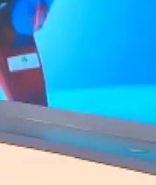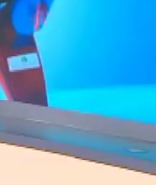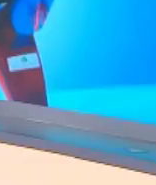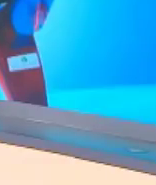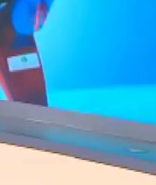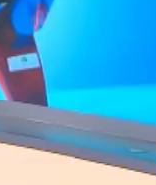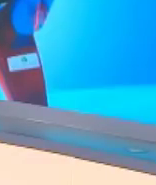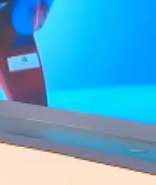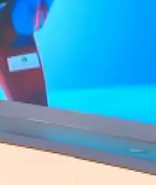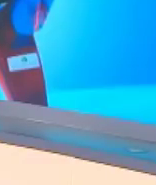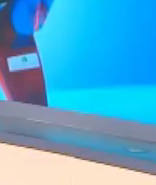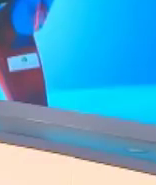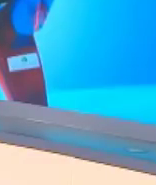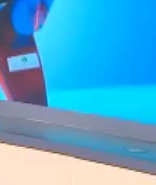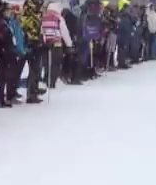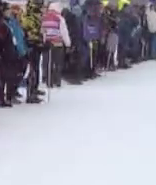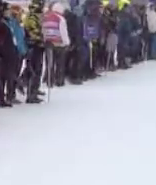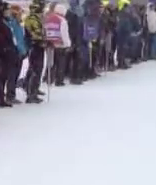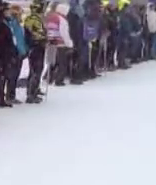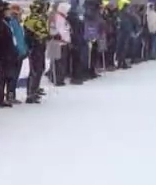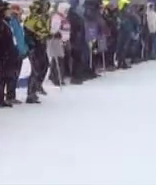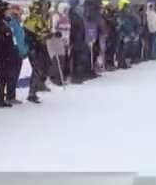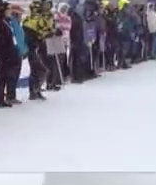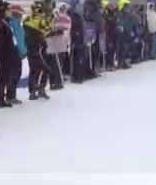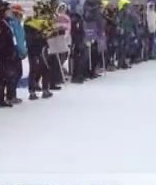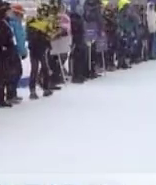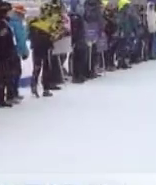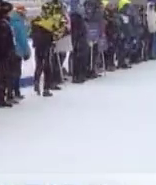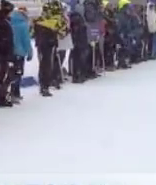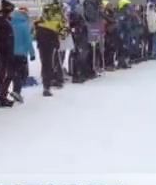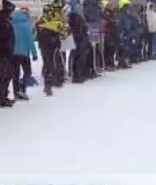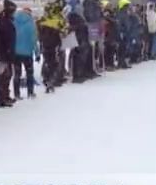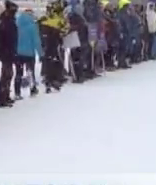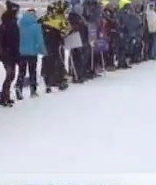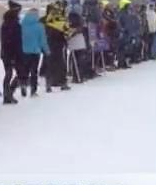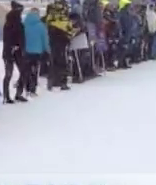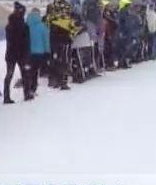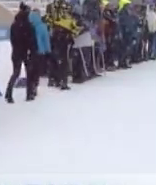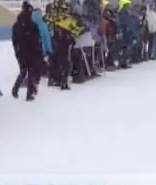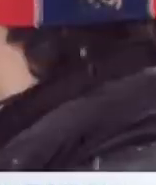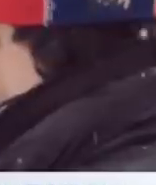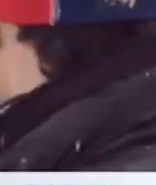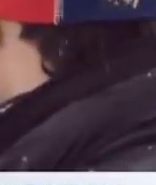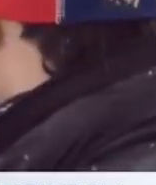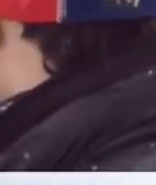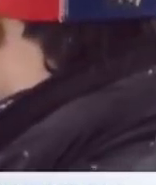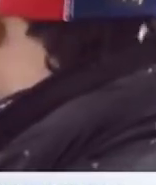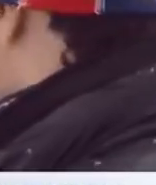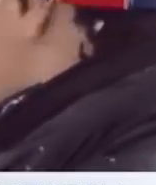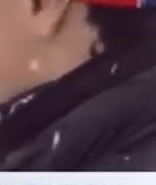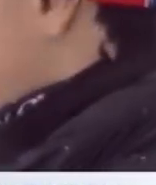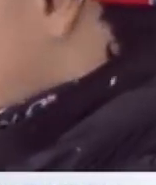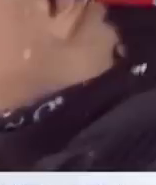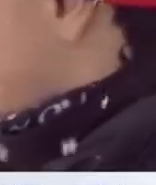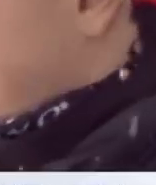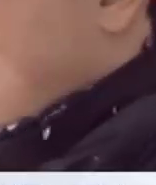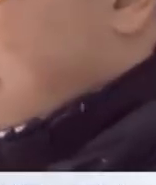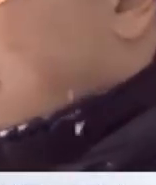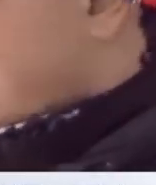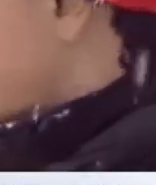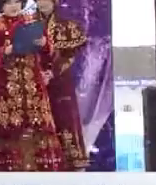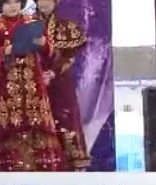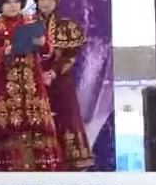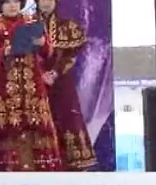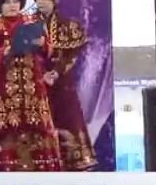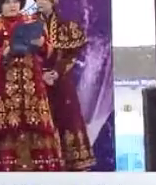жарыс 2 сәуірде аяқталады. Мамандар су жаңа кешенде 2021 жылы жастар арасындағы әлем чемпионатын өткізу жоспарда бар